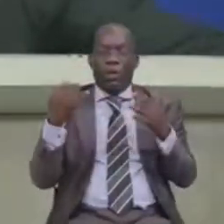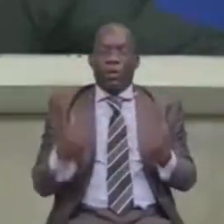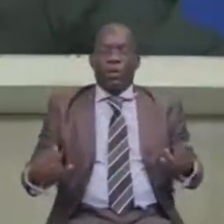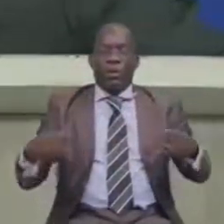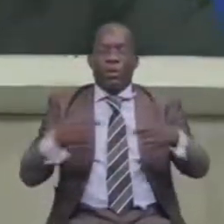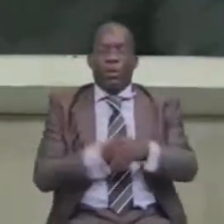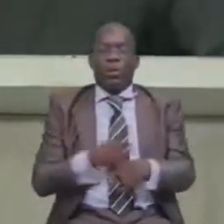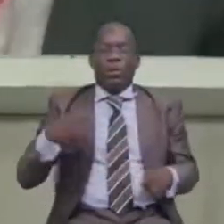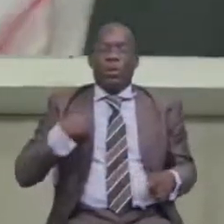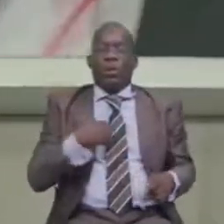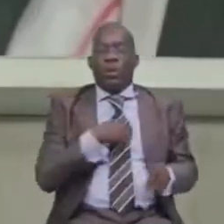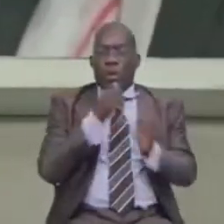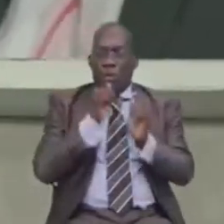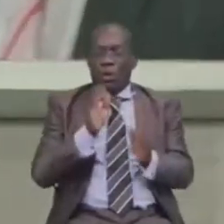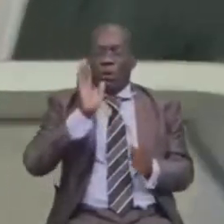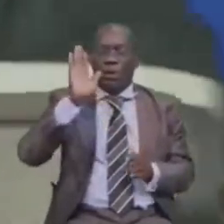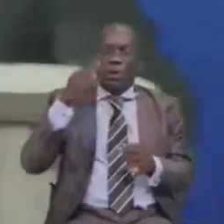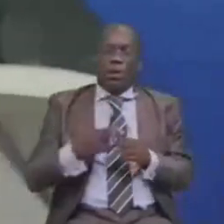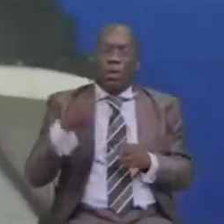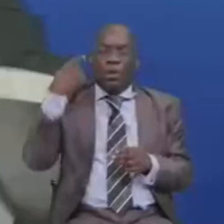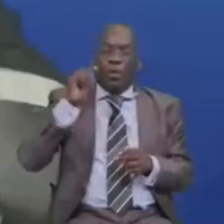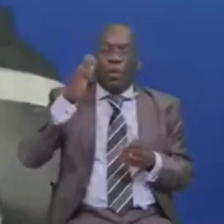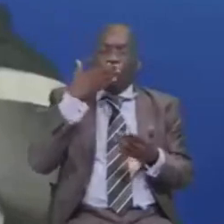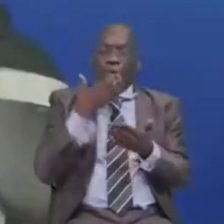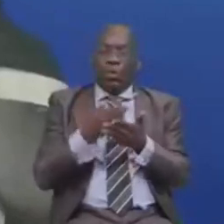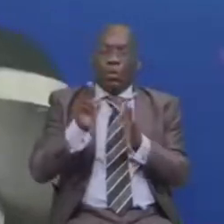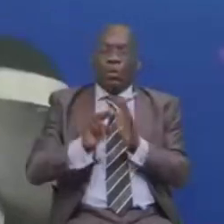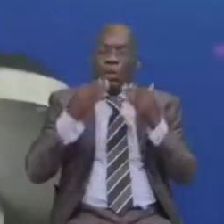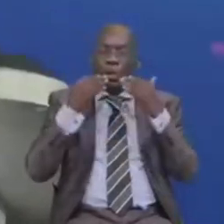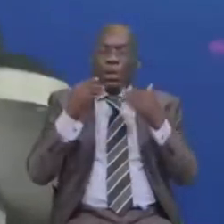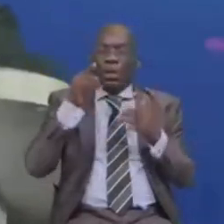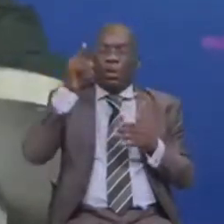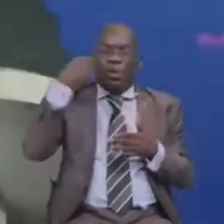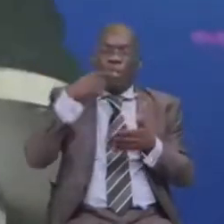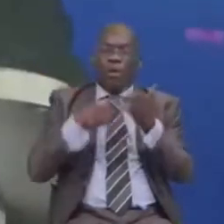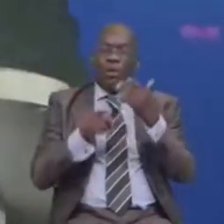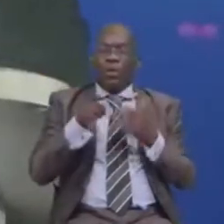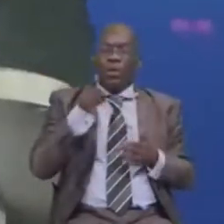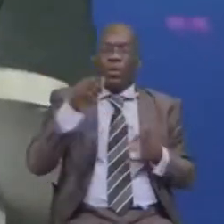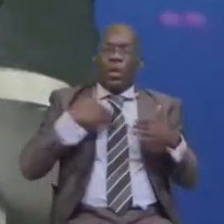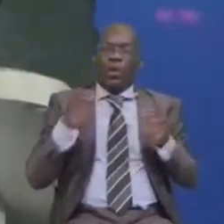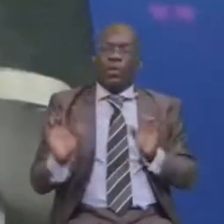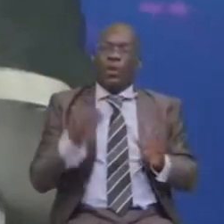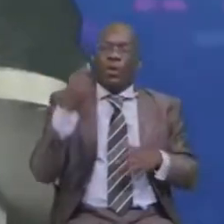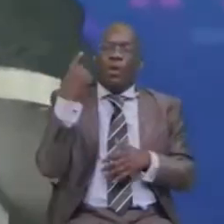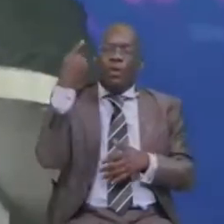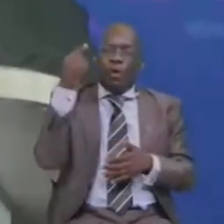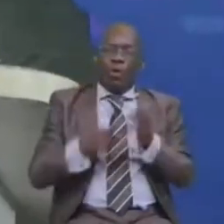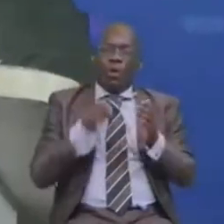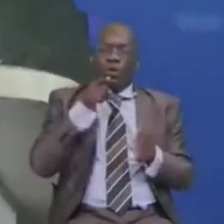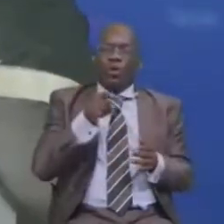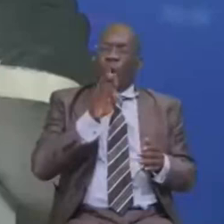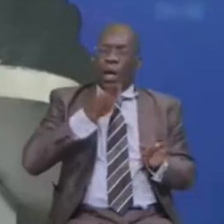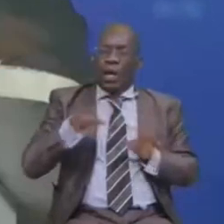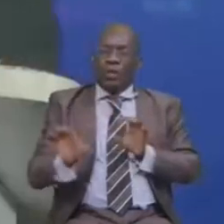cause de ta bonté. Merci pour ce que tu as fait. Merci pour ce que tu fais. Et merci Seigneur pour ce que tu feras encore